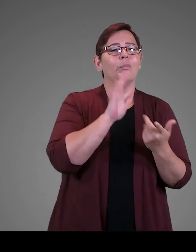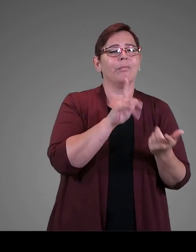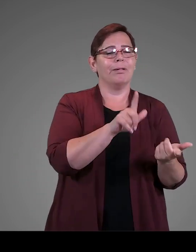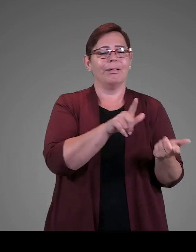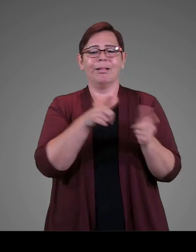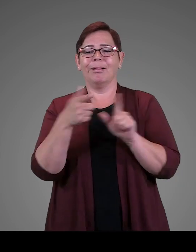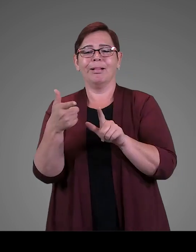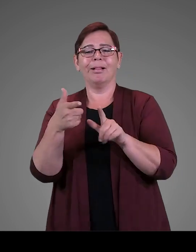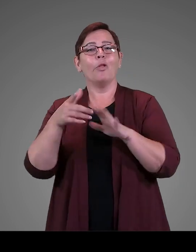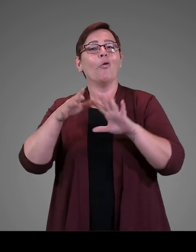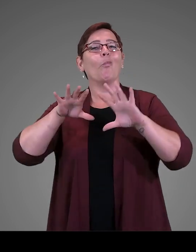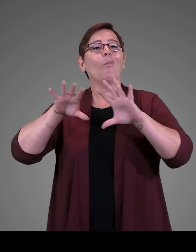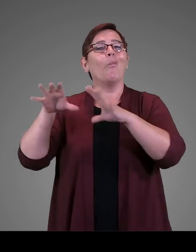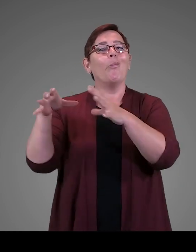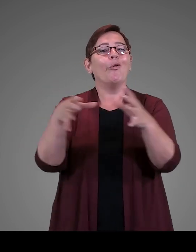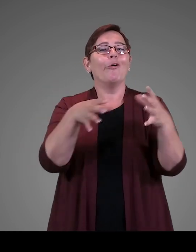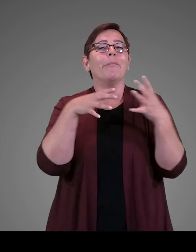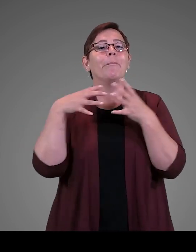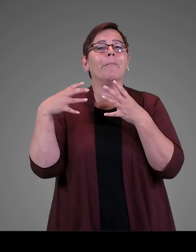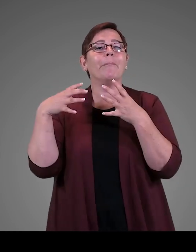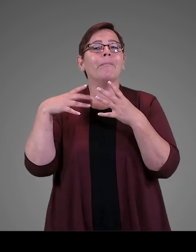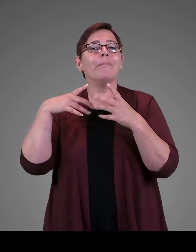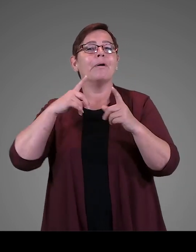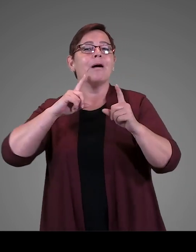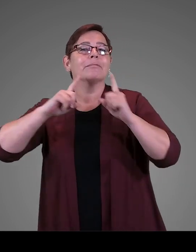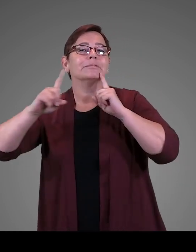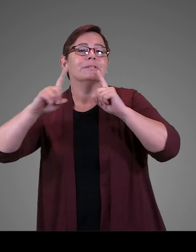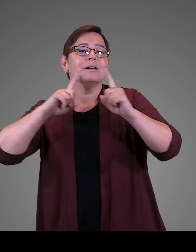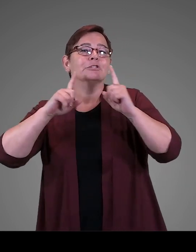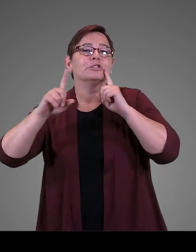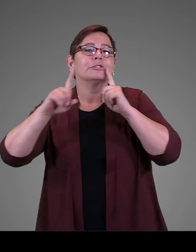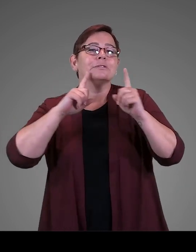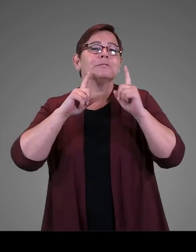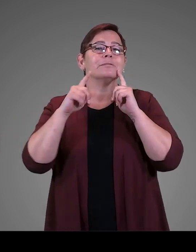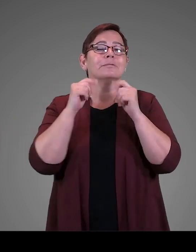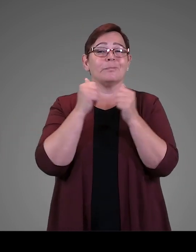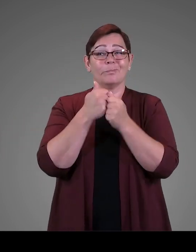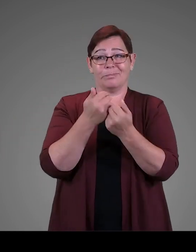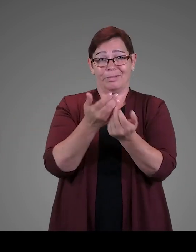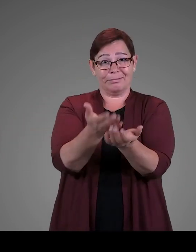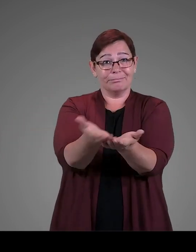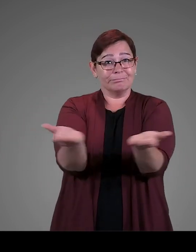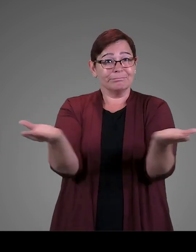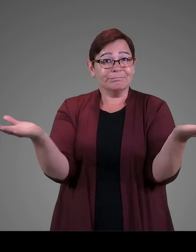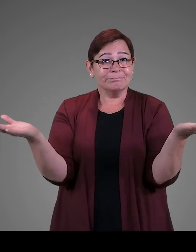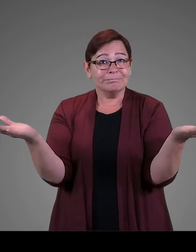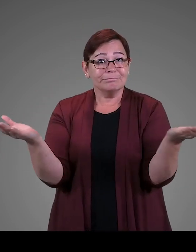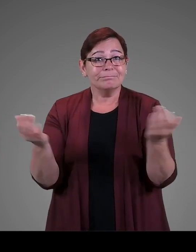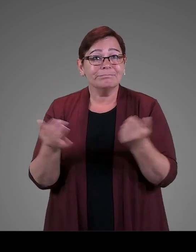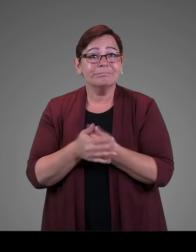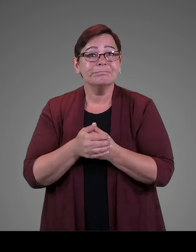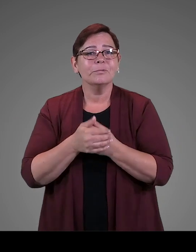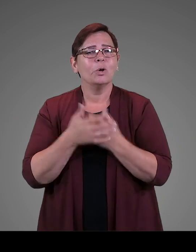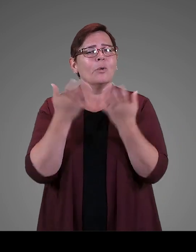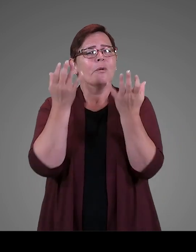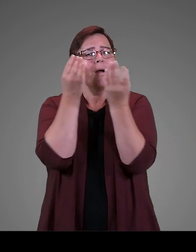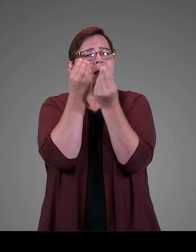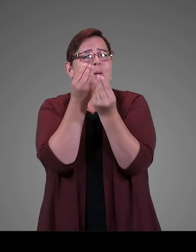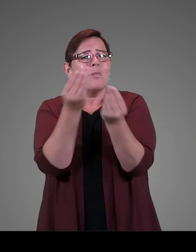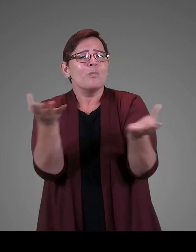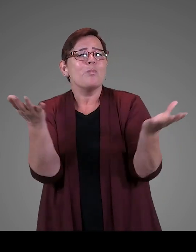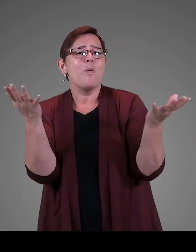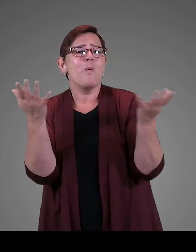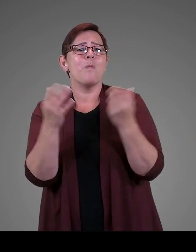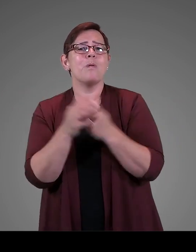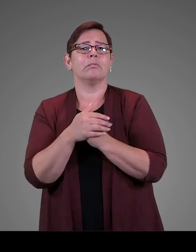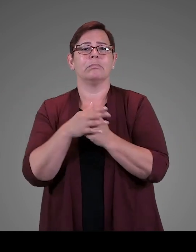se transformer en conversation de groupe avec vous tous aussi. Euh, je voulais aussi vous dire que ça va être